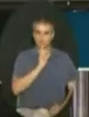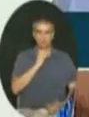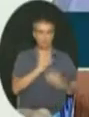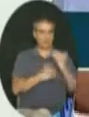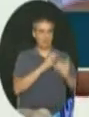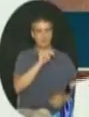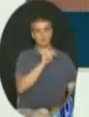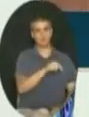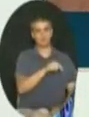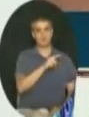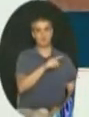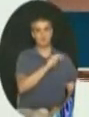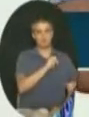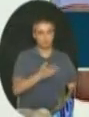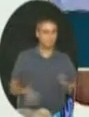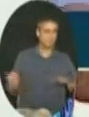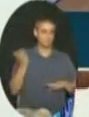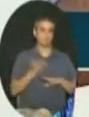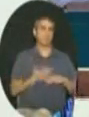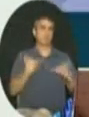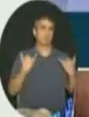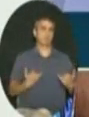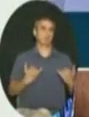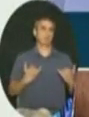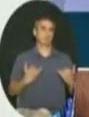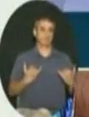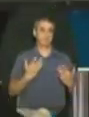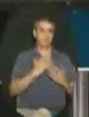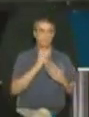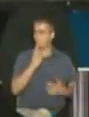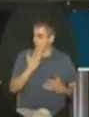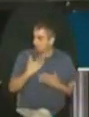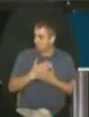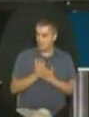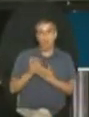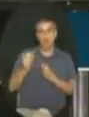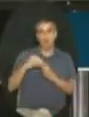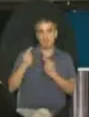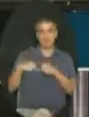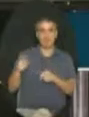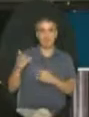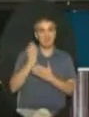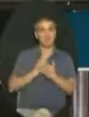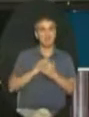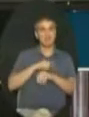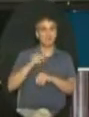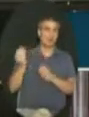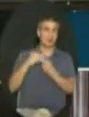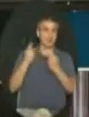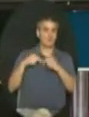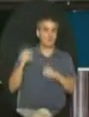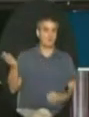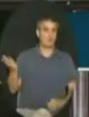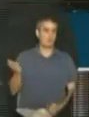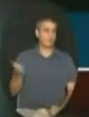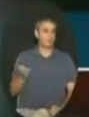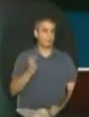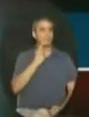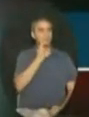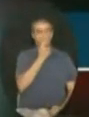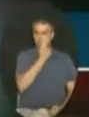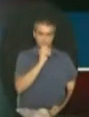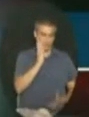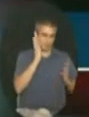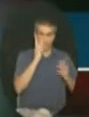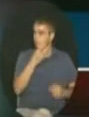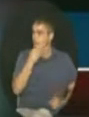כדי לקדם את הנושא, זה נושא שעולה על הפרק היום, על המדוכה כבר שנה. אז תחלק את הזמן שלהם לעוד ועדה, תחלק את הזמן שלהם לעוד ועדה. שציבורית זה בסדר גמור, והעלות הכספית